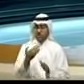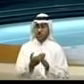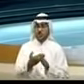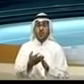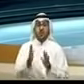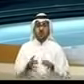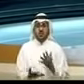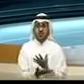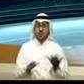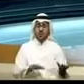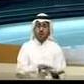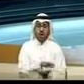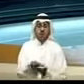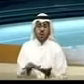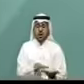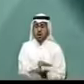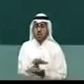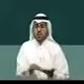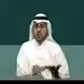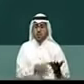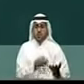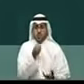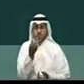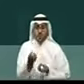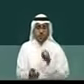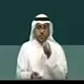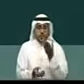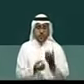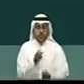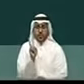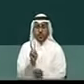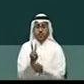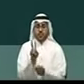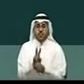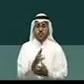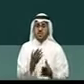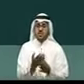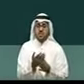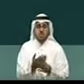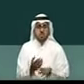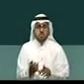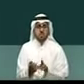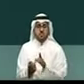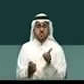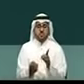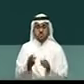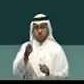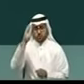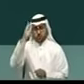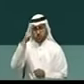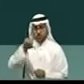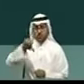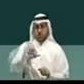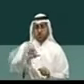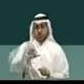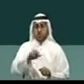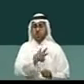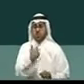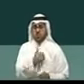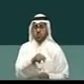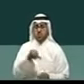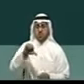يتم تداوله في بعض وسائل الإعلام من اتهامات زائفة وتهجم على المملكة العربية السعودية حكومة